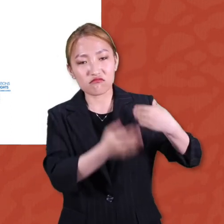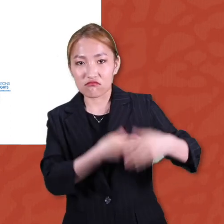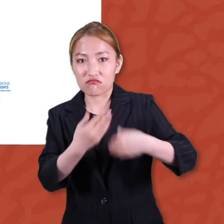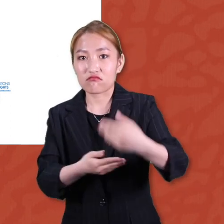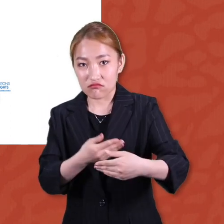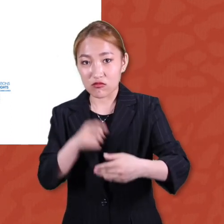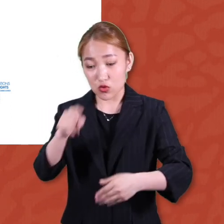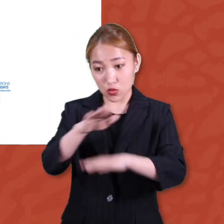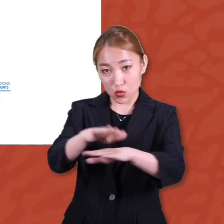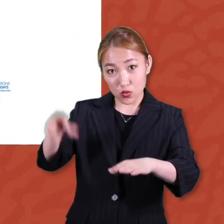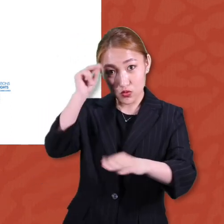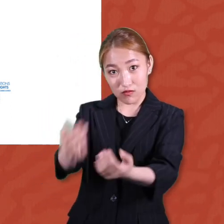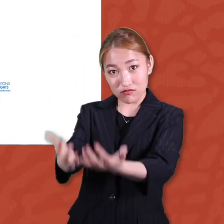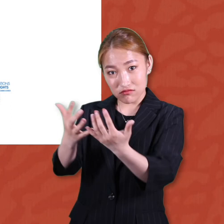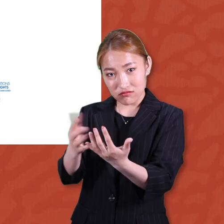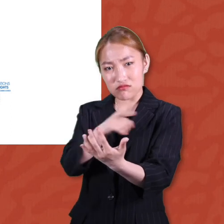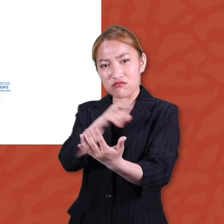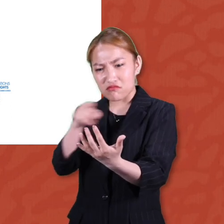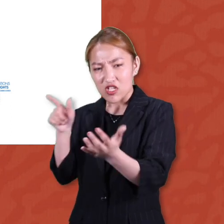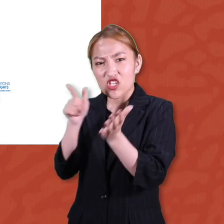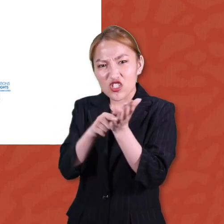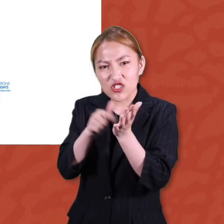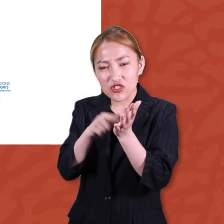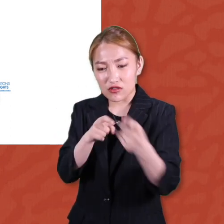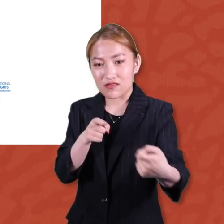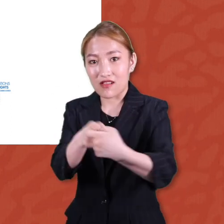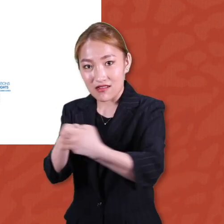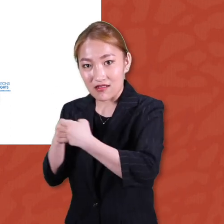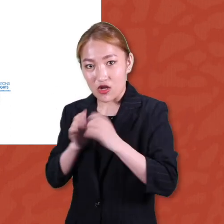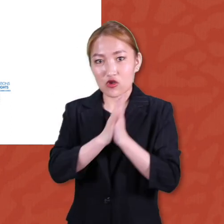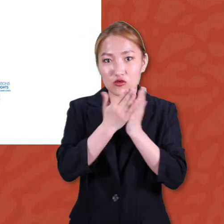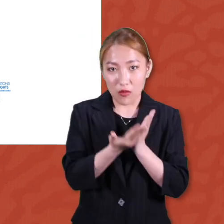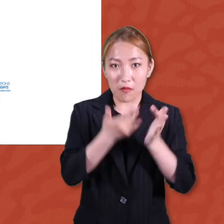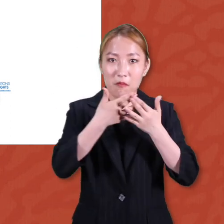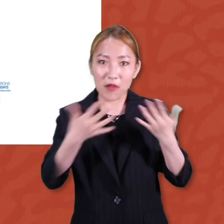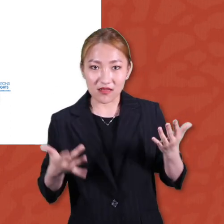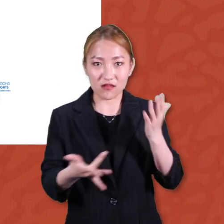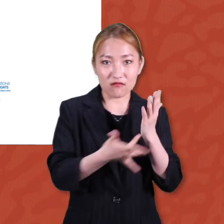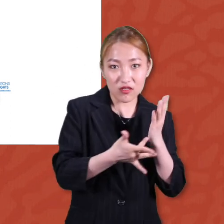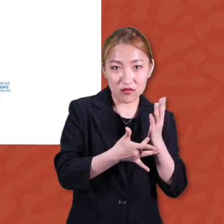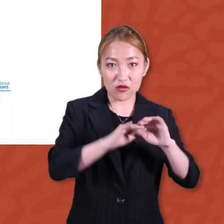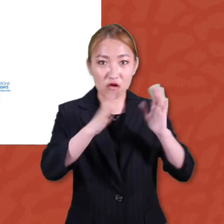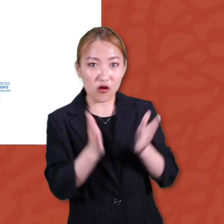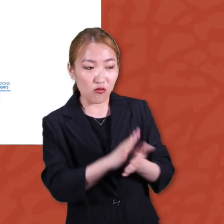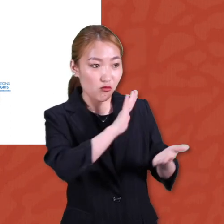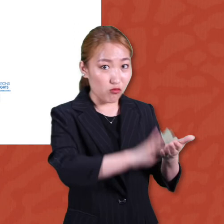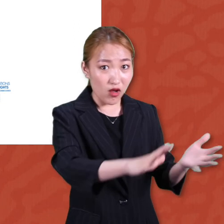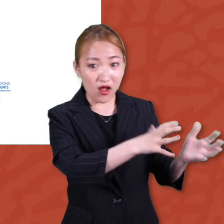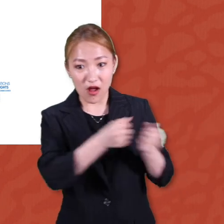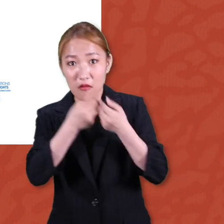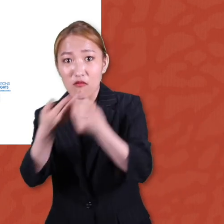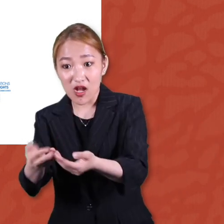Тэд суралцагчдад тэдний хэрэгцээнд тохирсон сурах бичиг, сургалтын хэрэглэгдэхүүн тоног төхөөрөмж авахд дэмжлэг